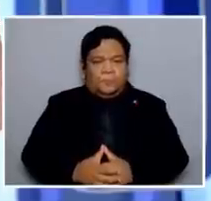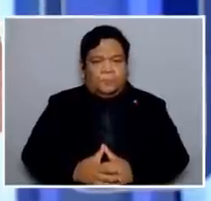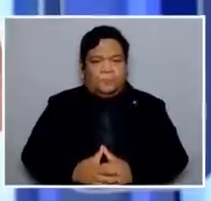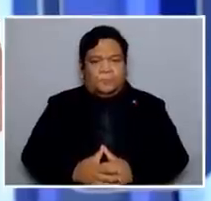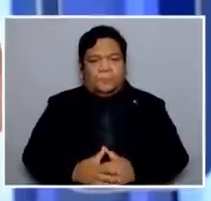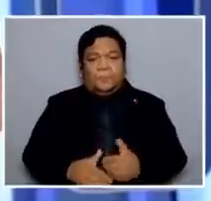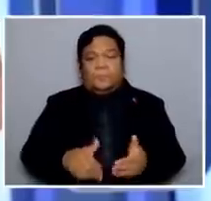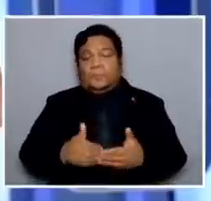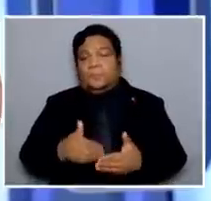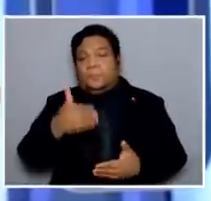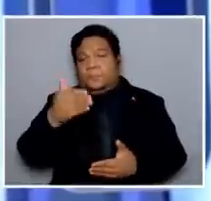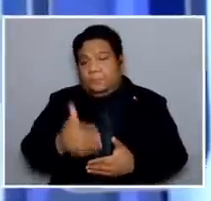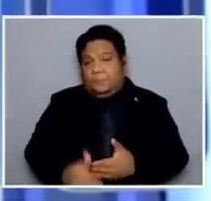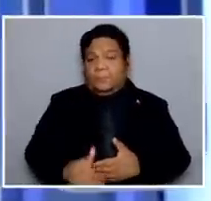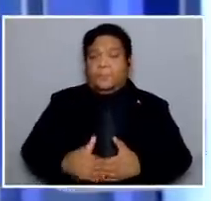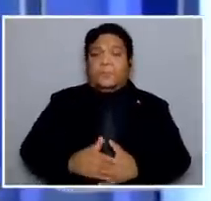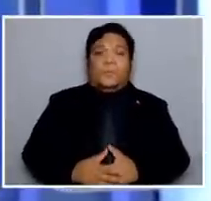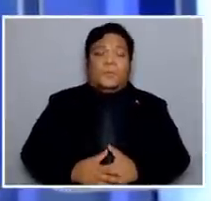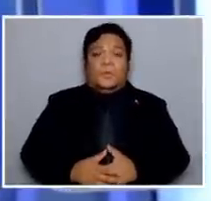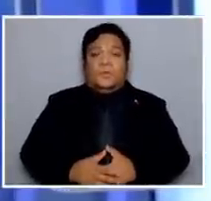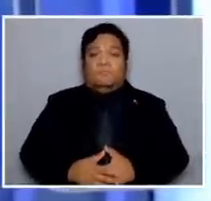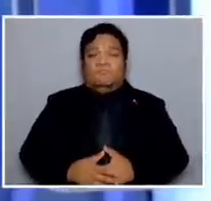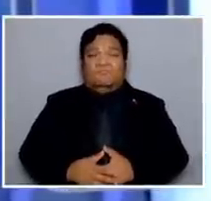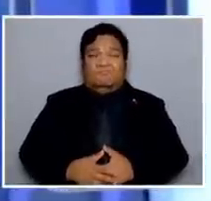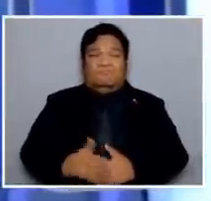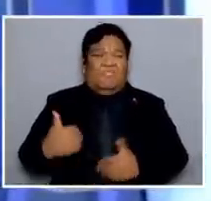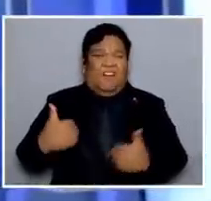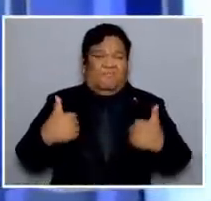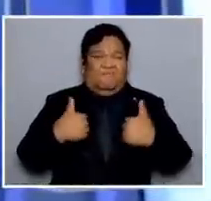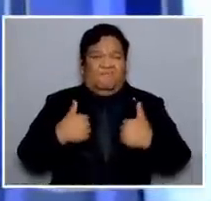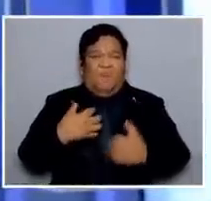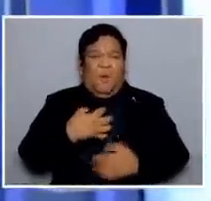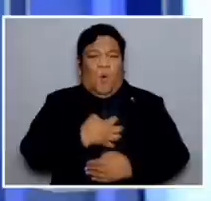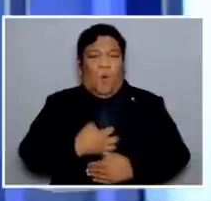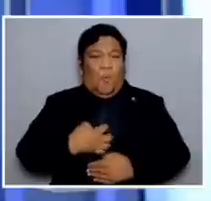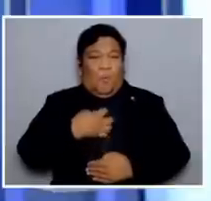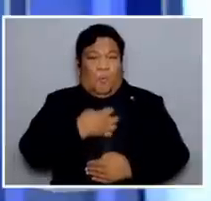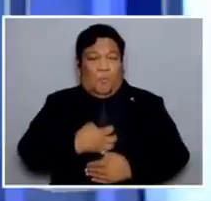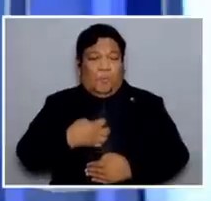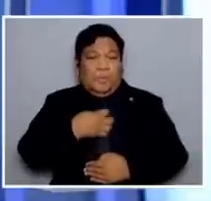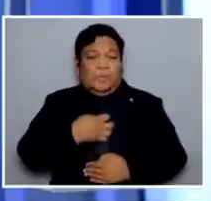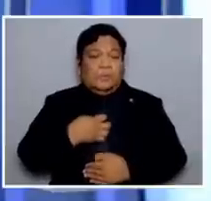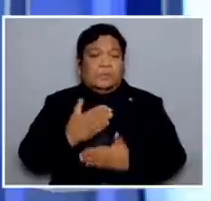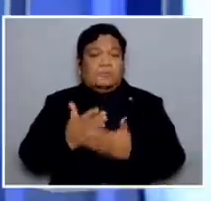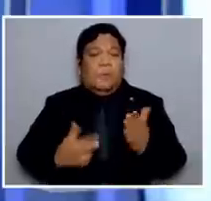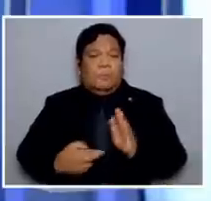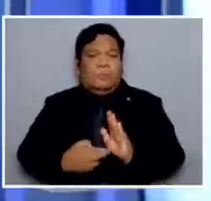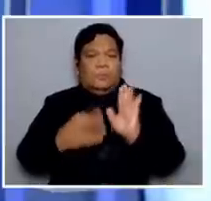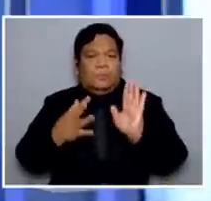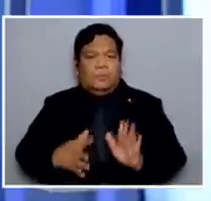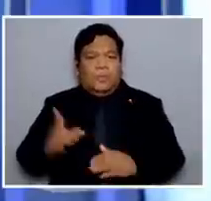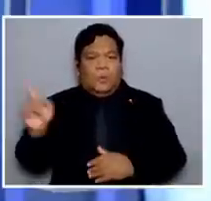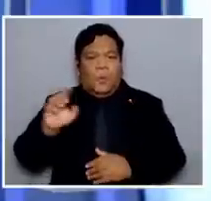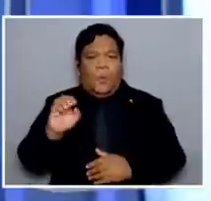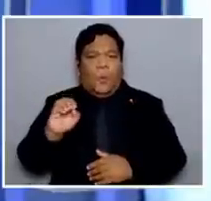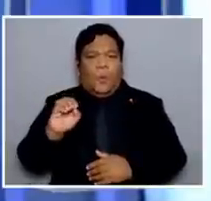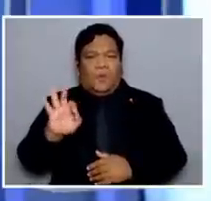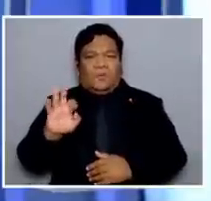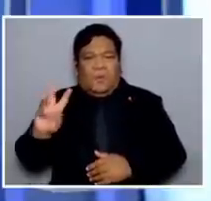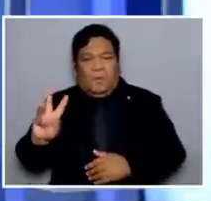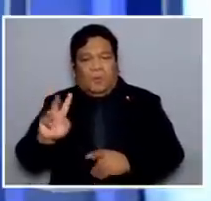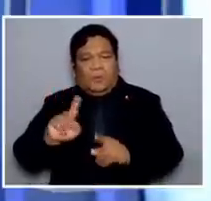Sa ibang balita naman, inirereklamo ng kinatawan ng mga overseas Filipino voters mula sa iba't ibang